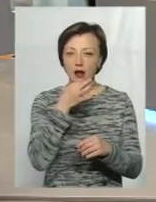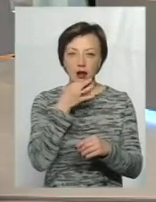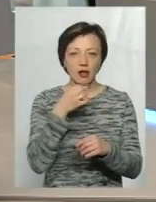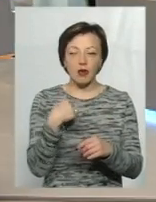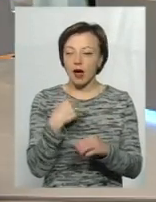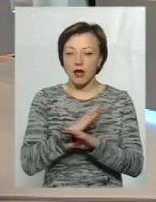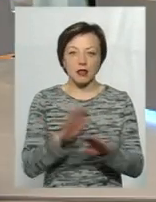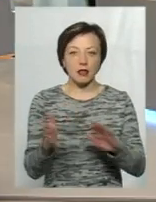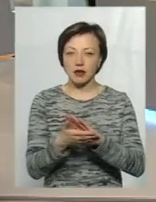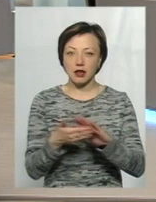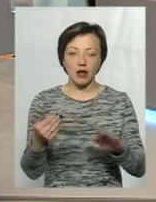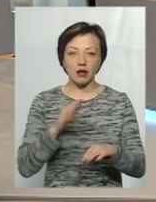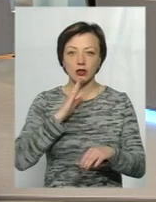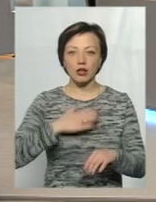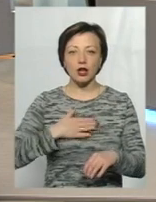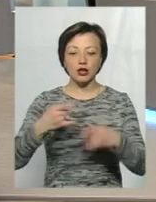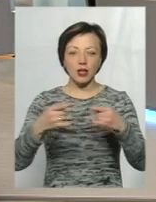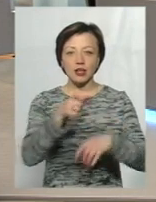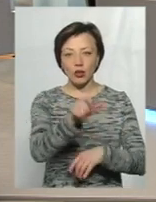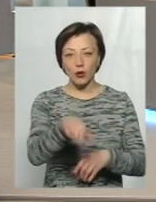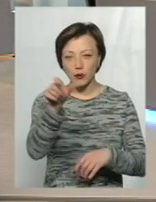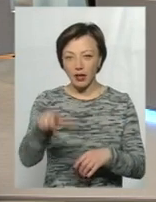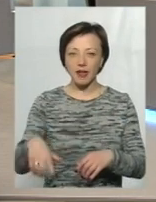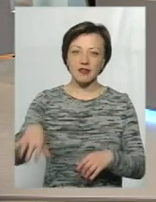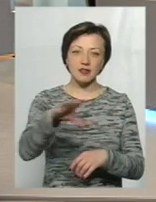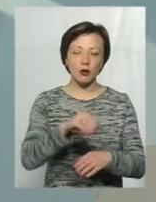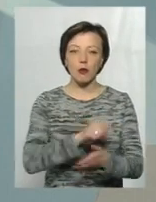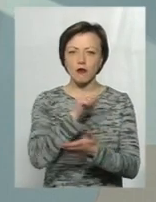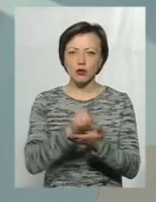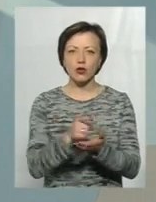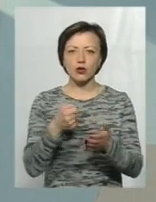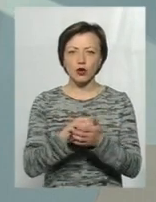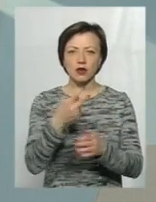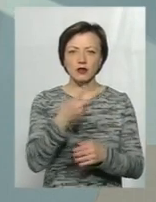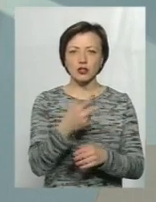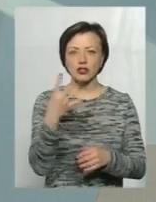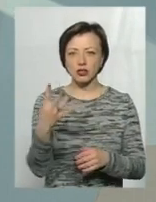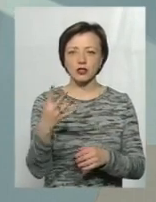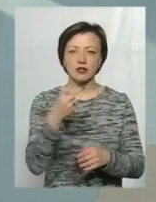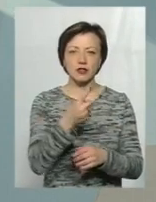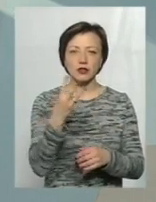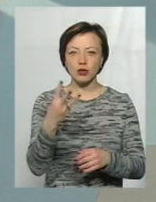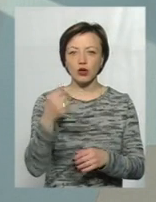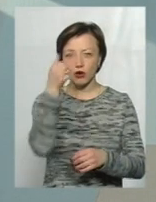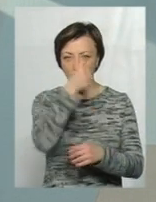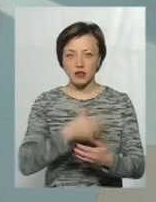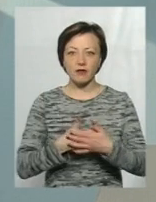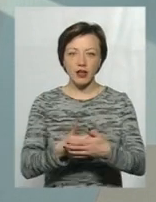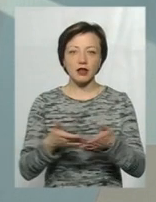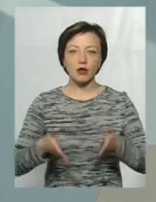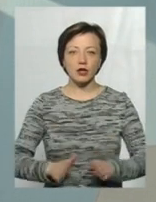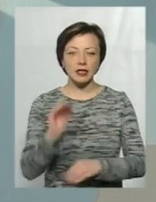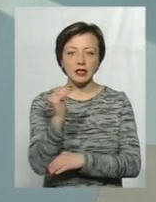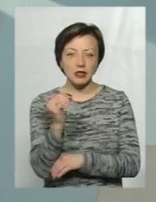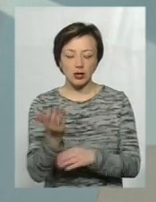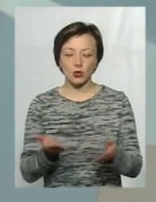не закликаю наших телеглядачів всіх там обов'язково до 23 чи 24 років обов'язково завагітніти і народити дитину.